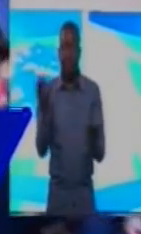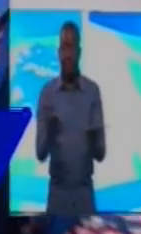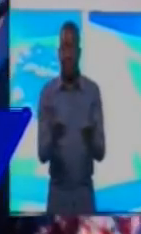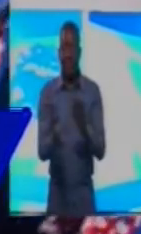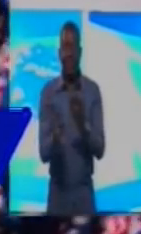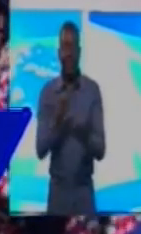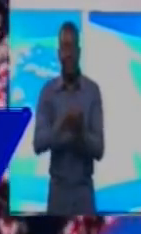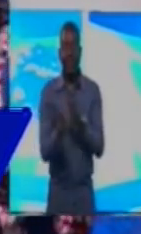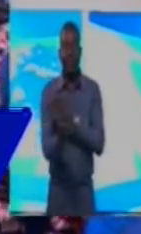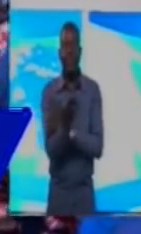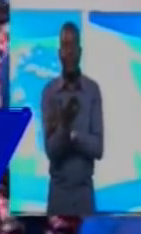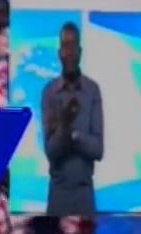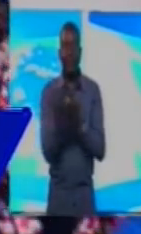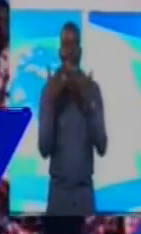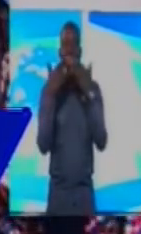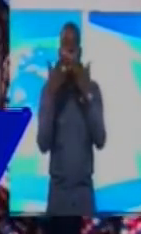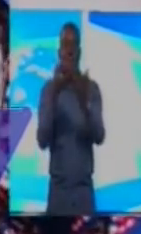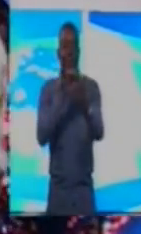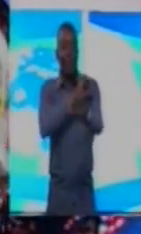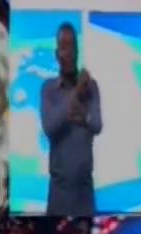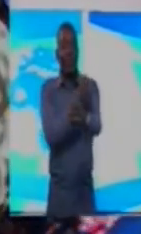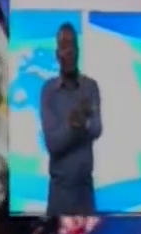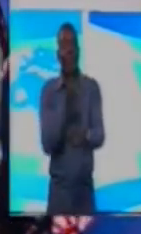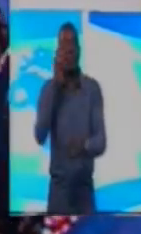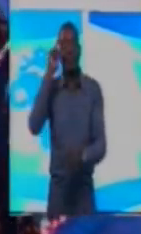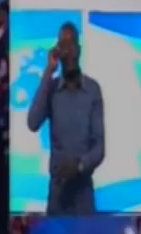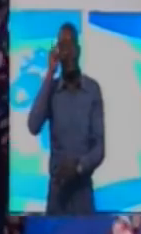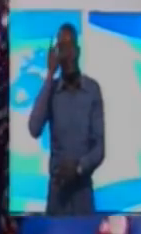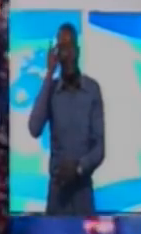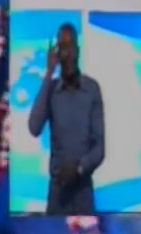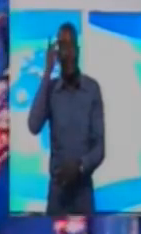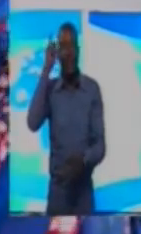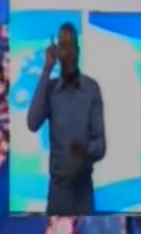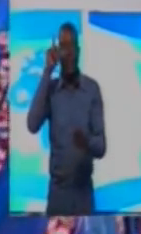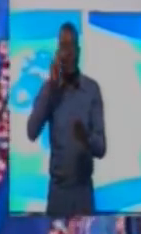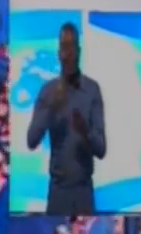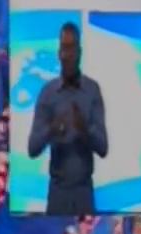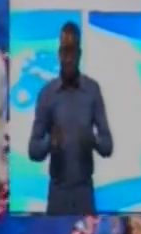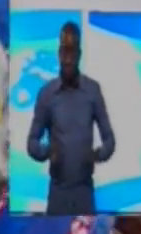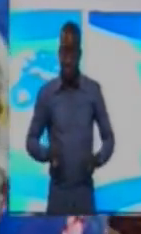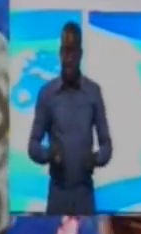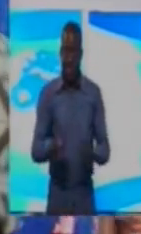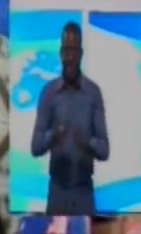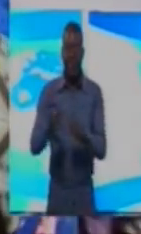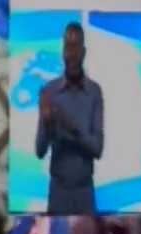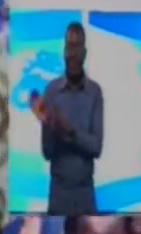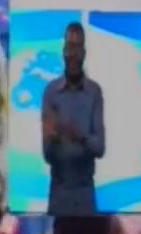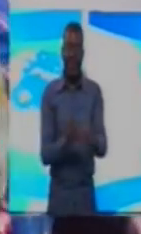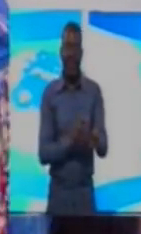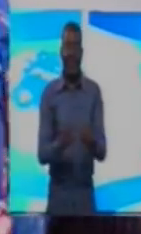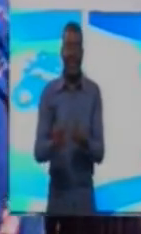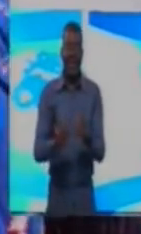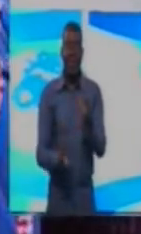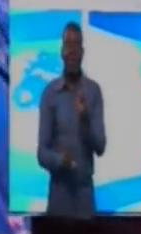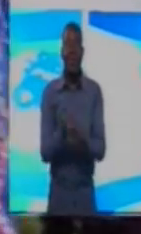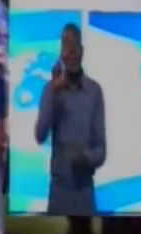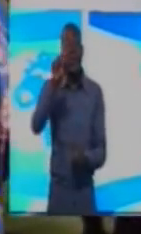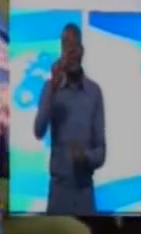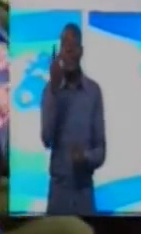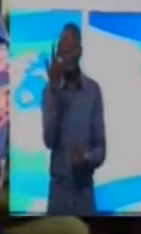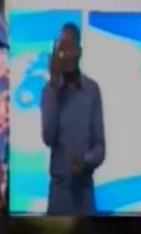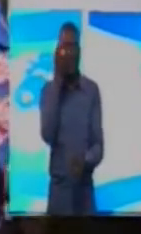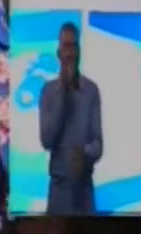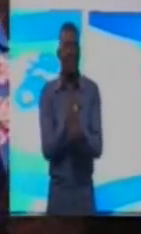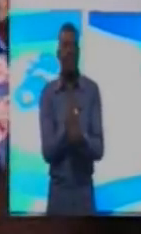je remercie les plus hautes autorités qui ont pensé aux efforts que j'ai fournis, plus de 25 ans d'années